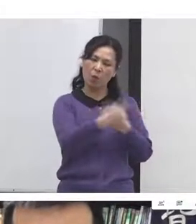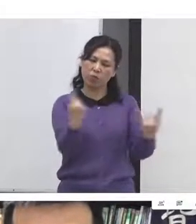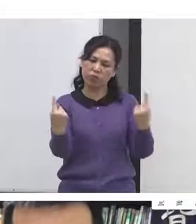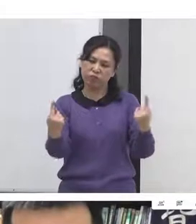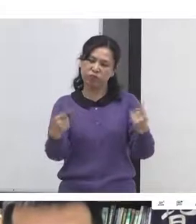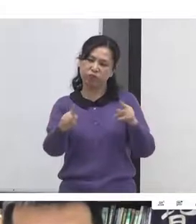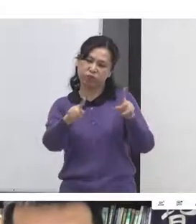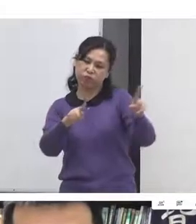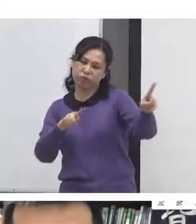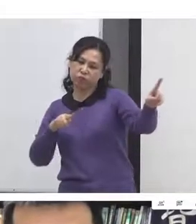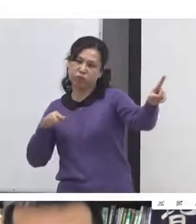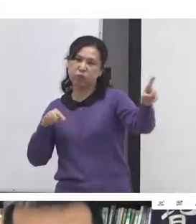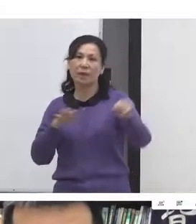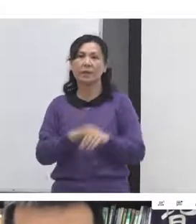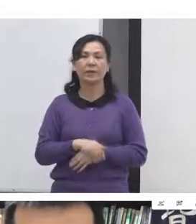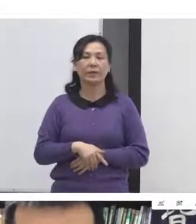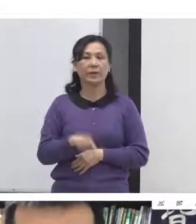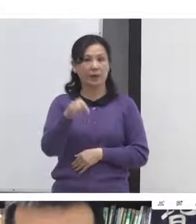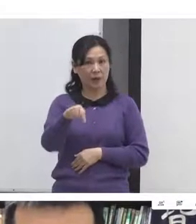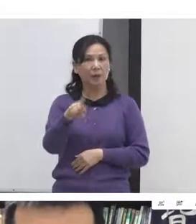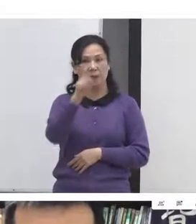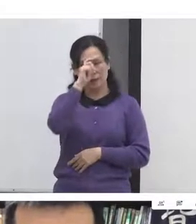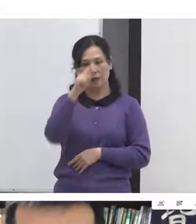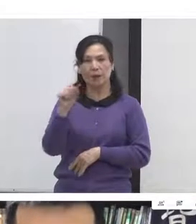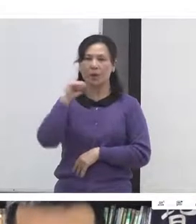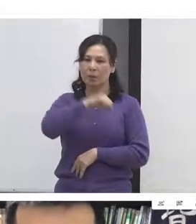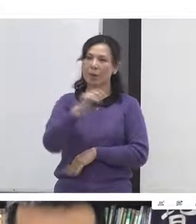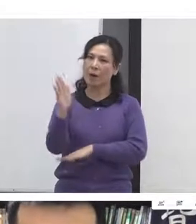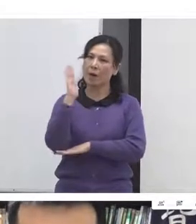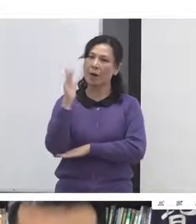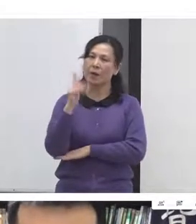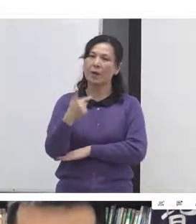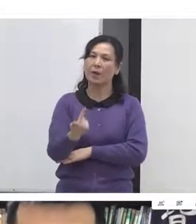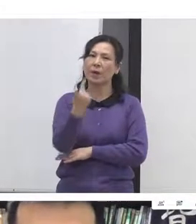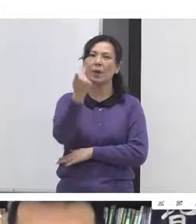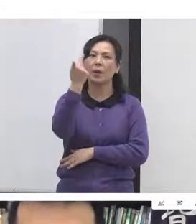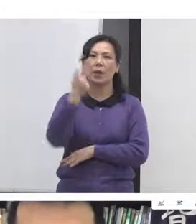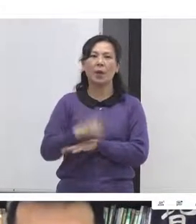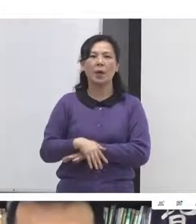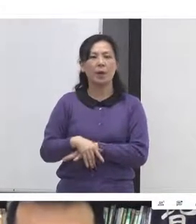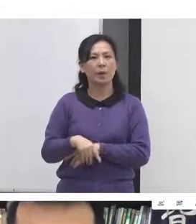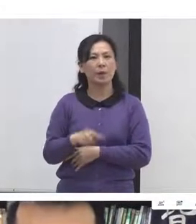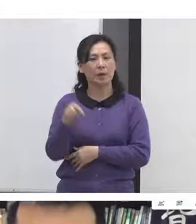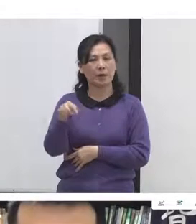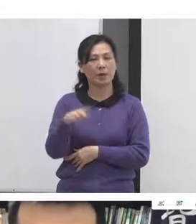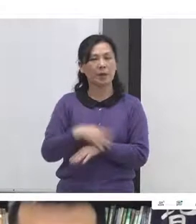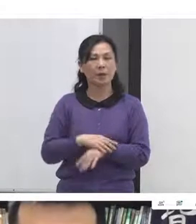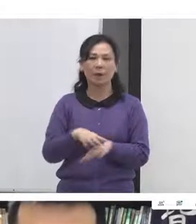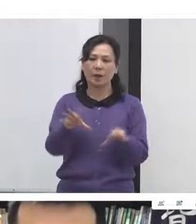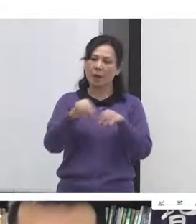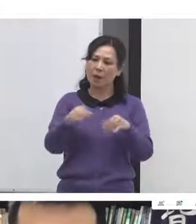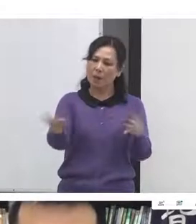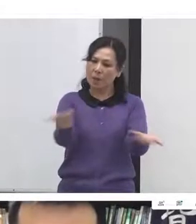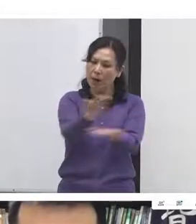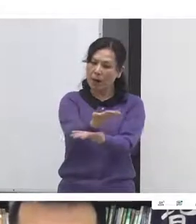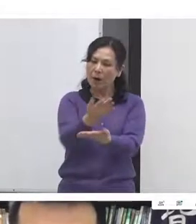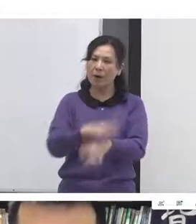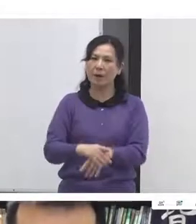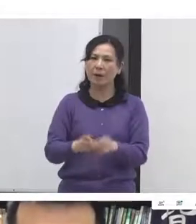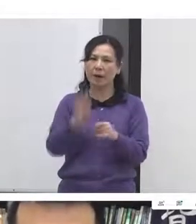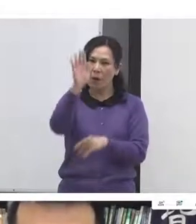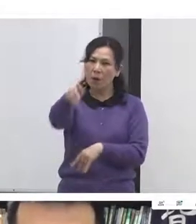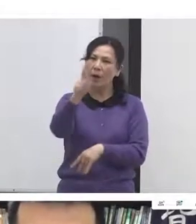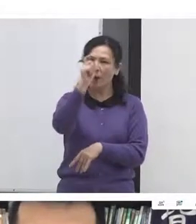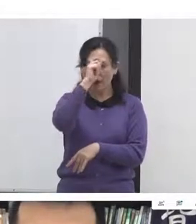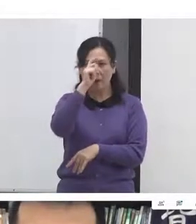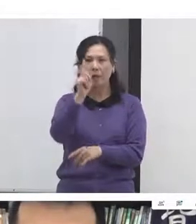还落后非常多。那这部分我希望台湾政府能够再一步的仔细思考说，我们的交换机制对于未来的愿景是